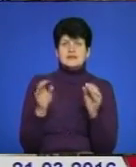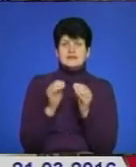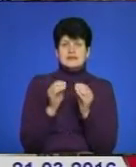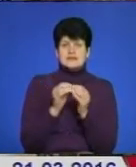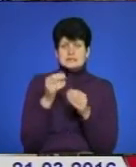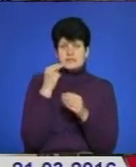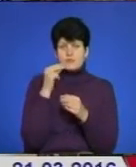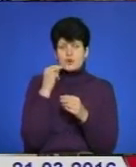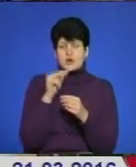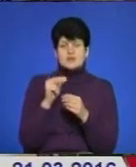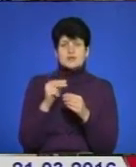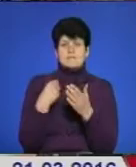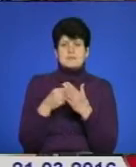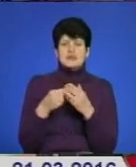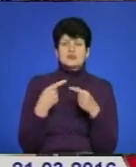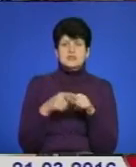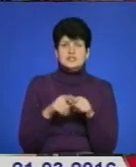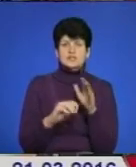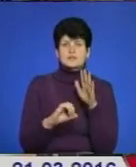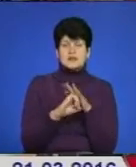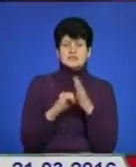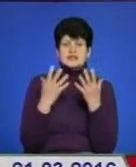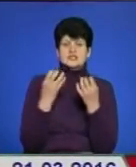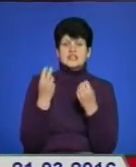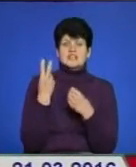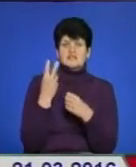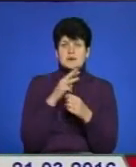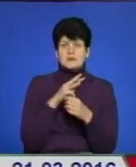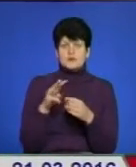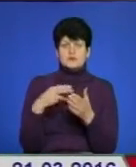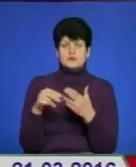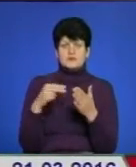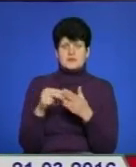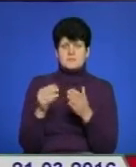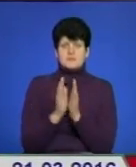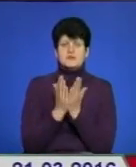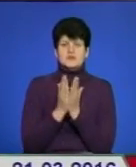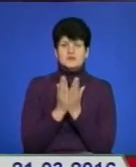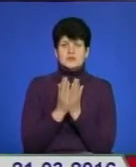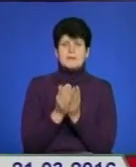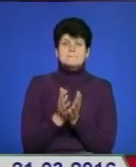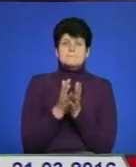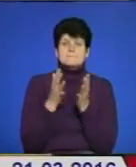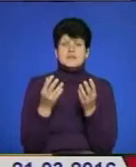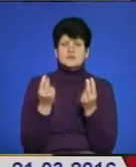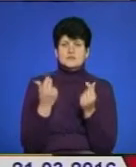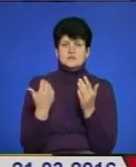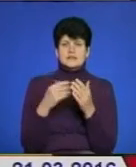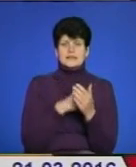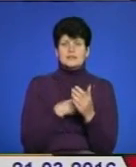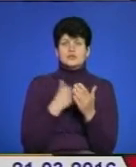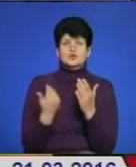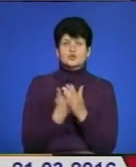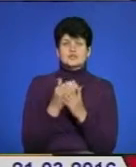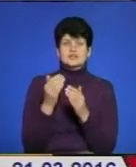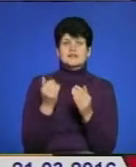покращення матеріально-технічної бази, а ще 2 мільйони – на придбання підручників. Значно більші кошти депутати нового скликання